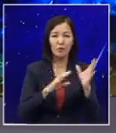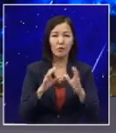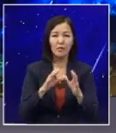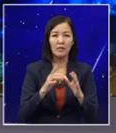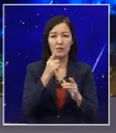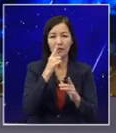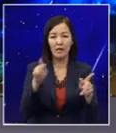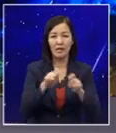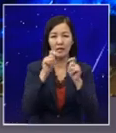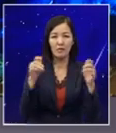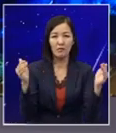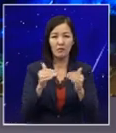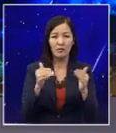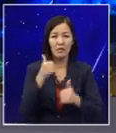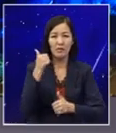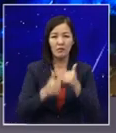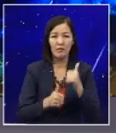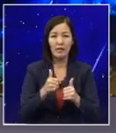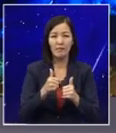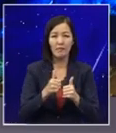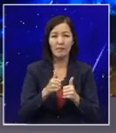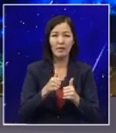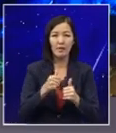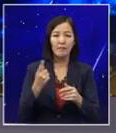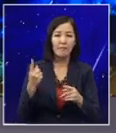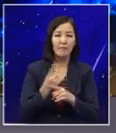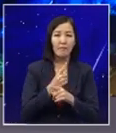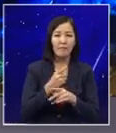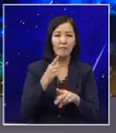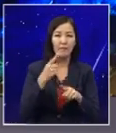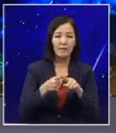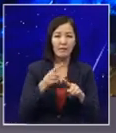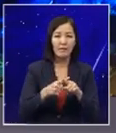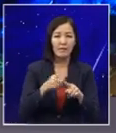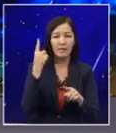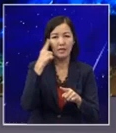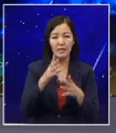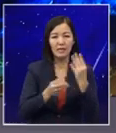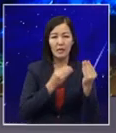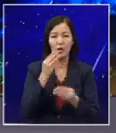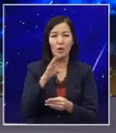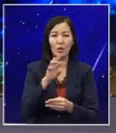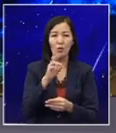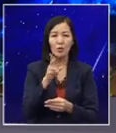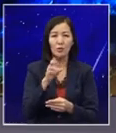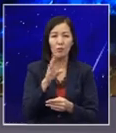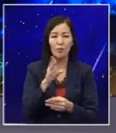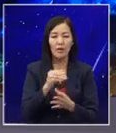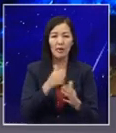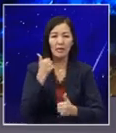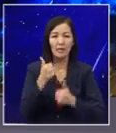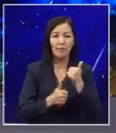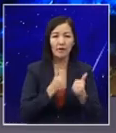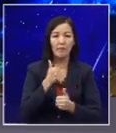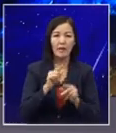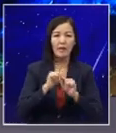и недавно открывшегося колледжа оспаривали пальму первенства в древнематематической и логической игре «Тоус-Кумалак». Состязание направлено